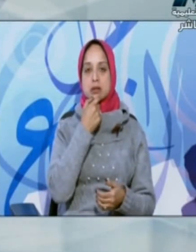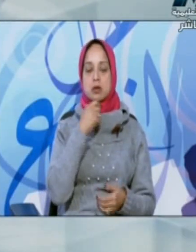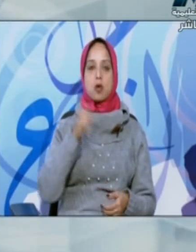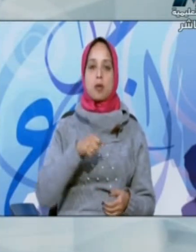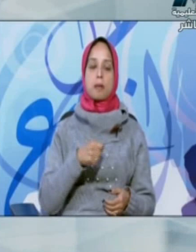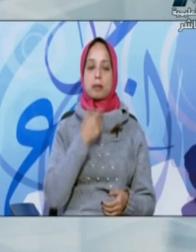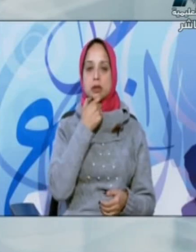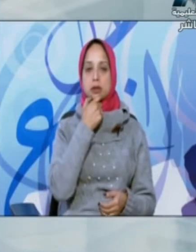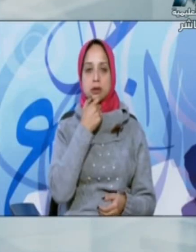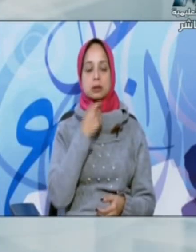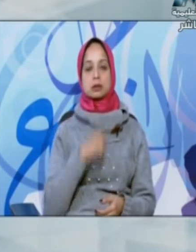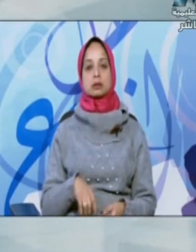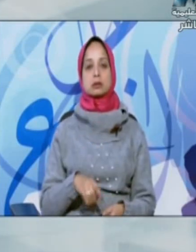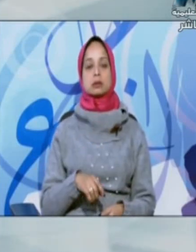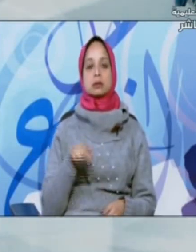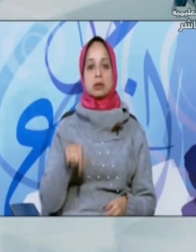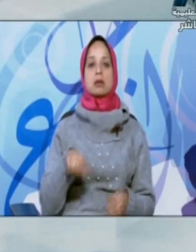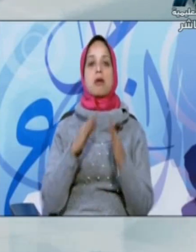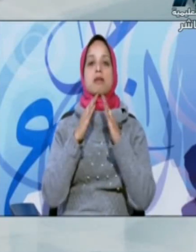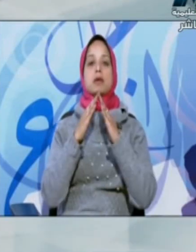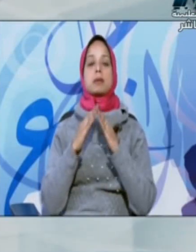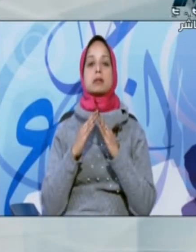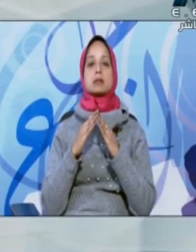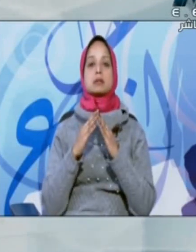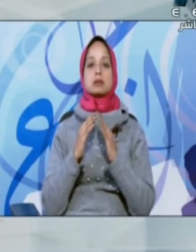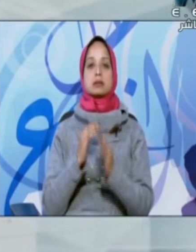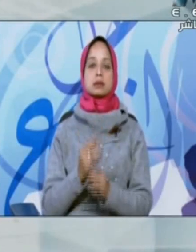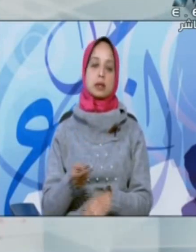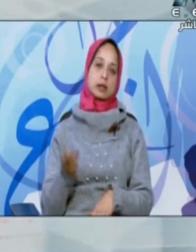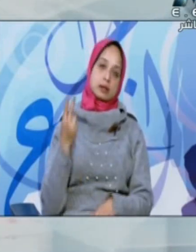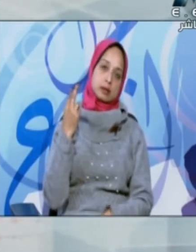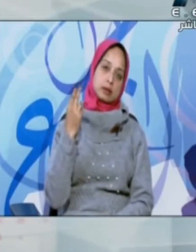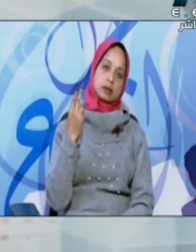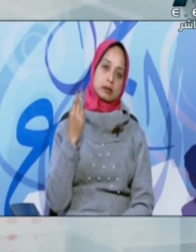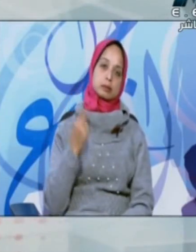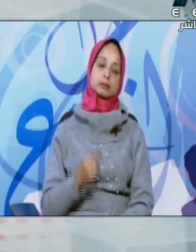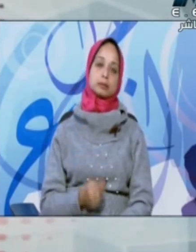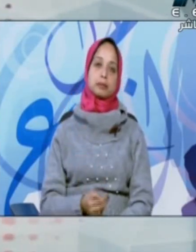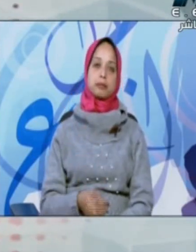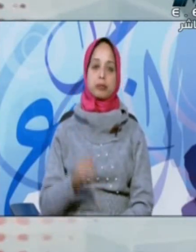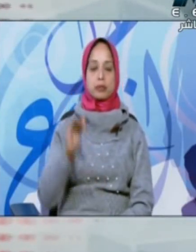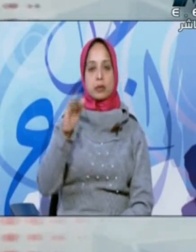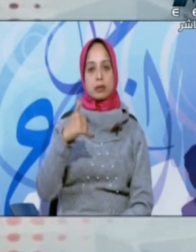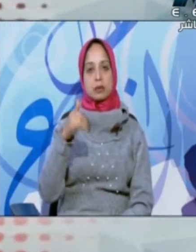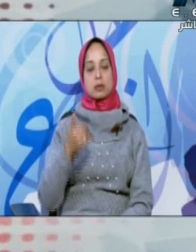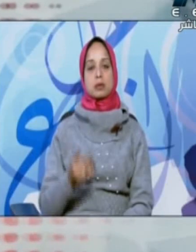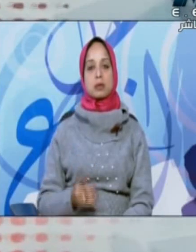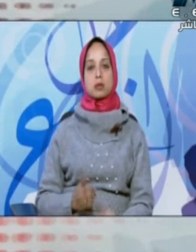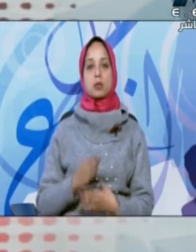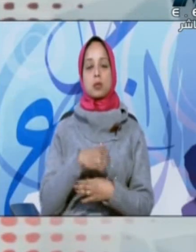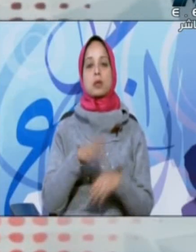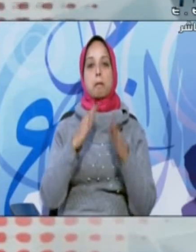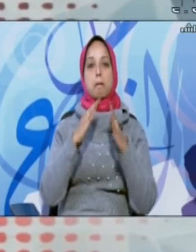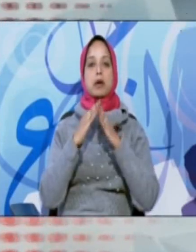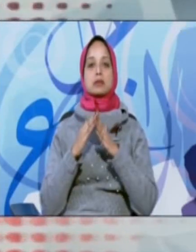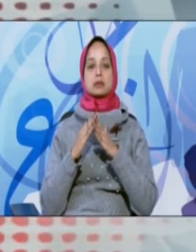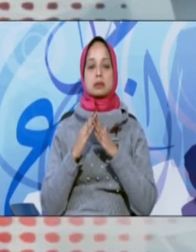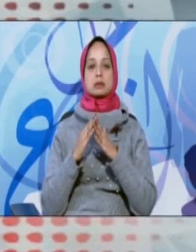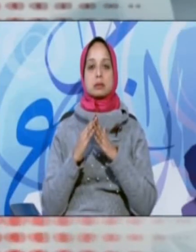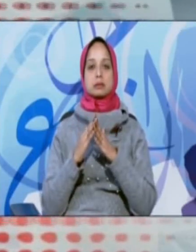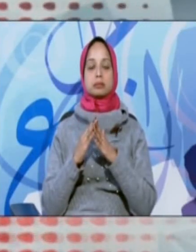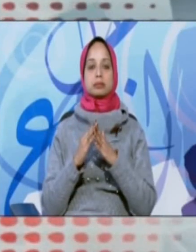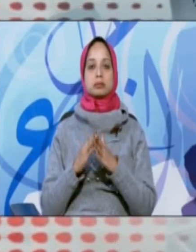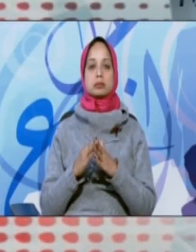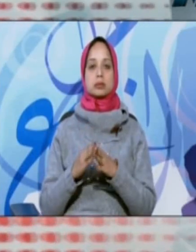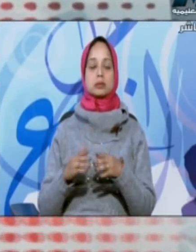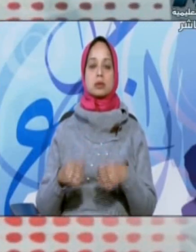البريطاني لمصر. اتنين، دخول مصر